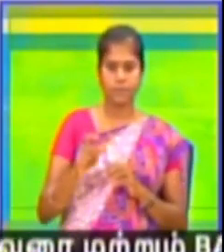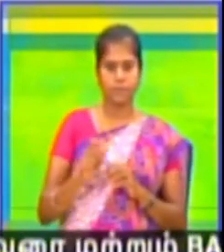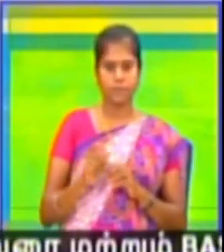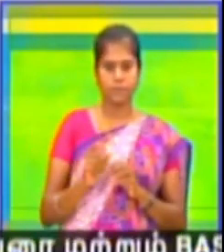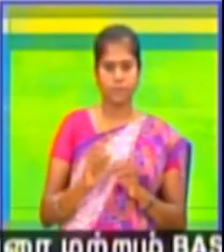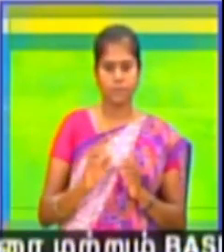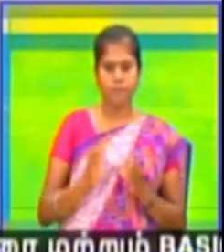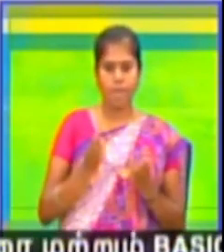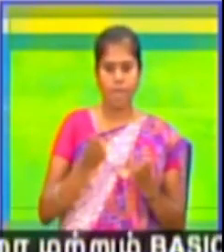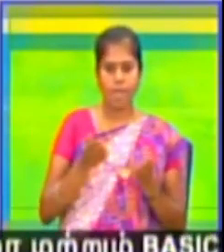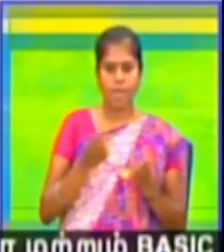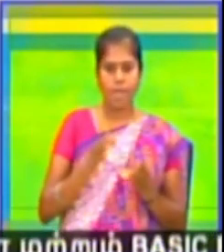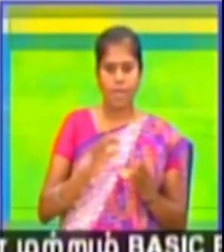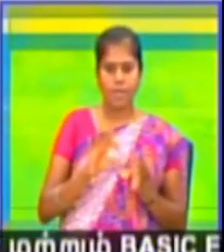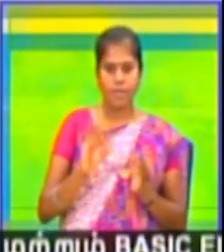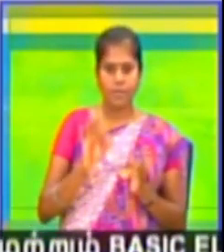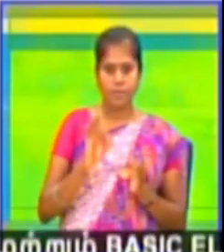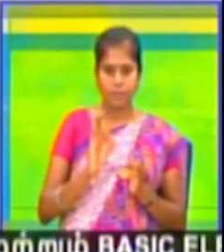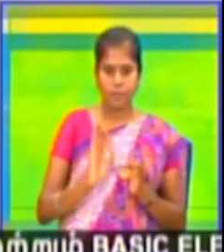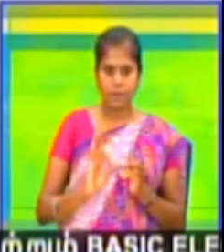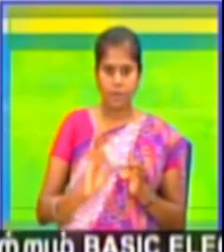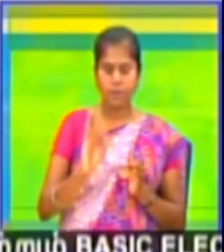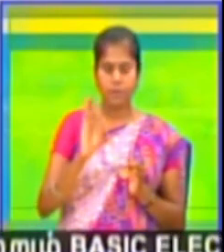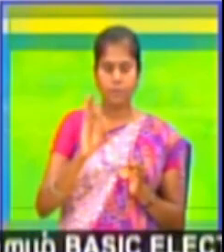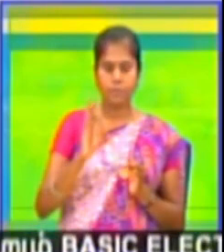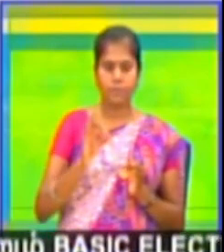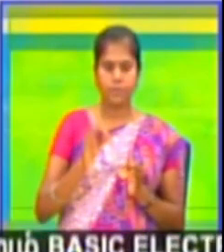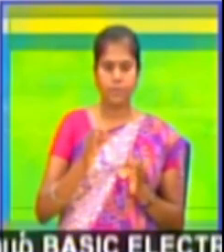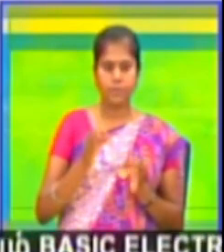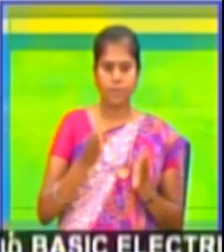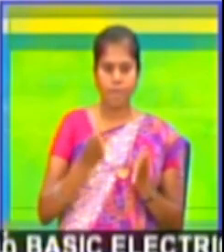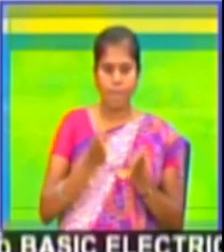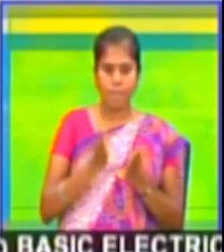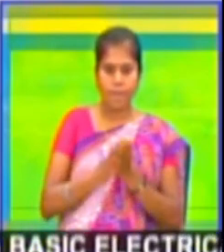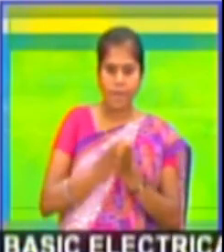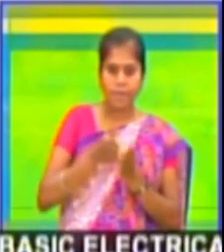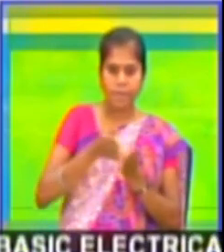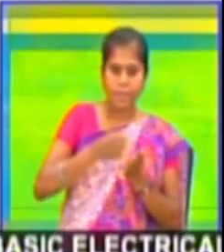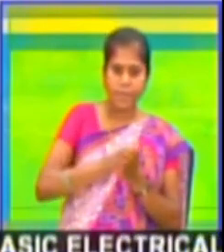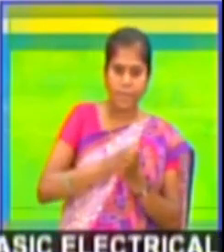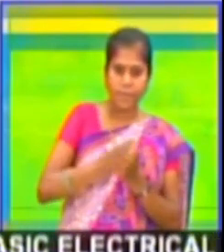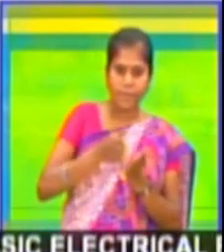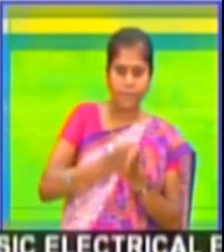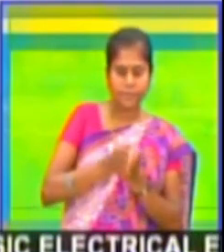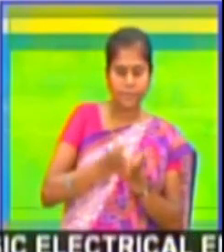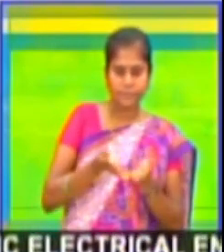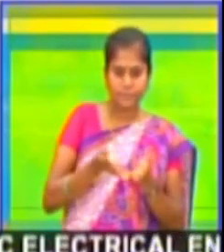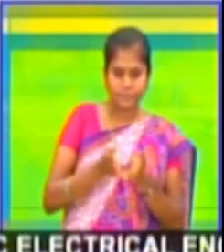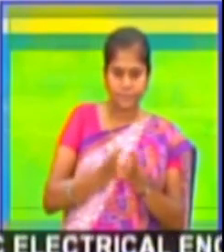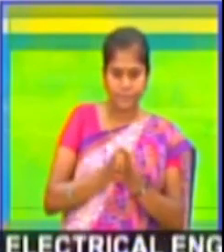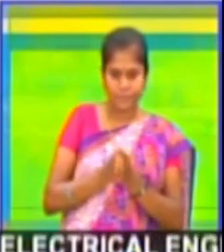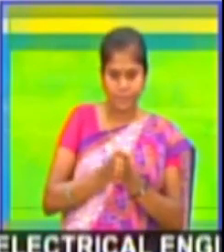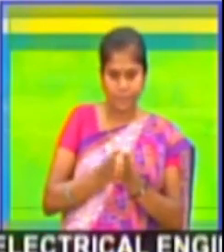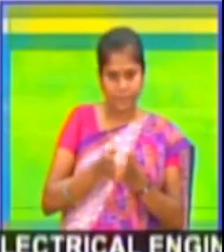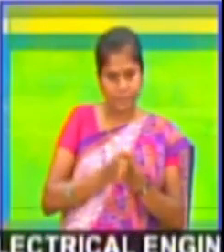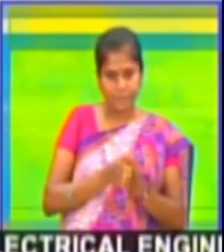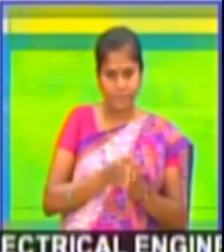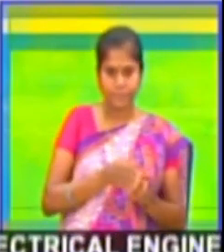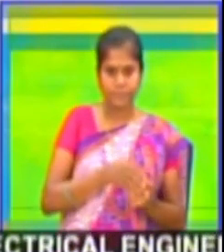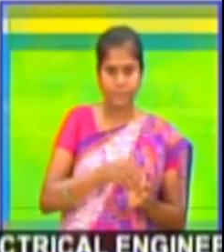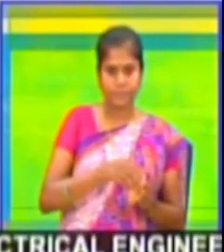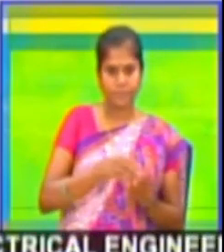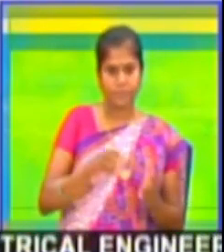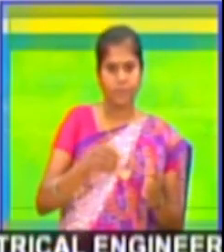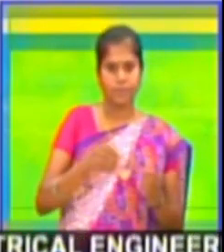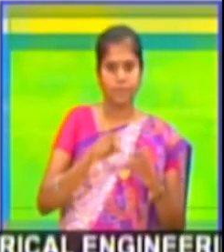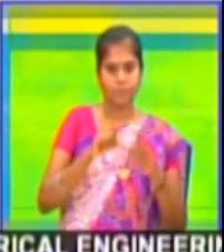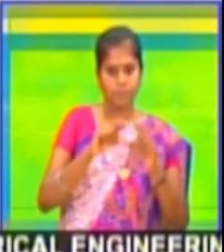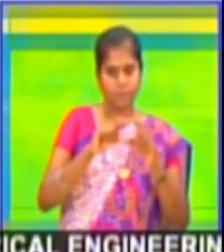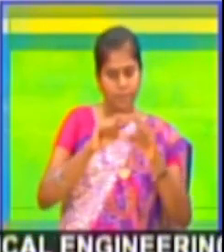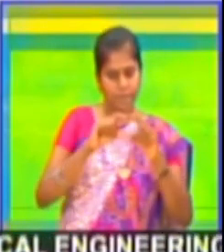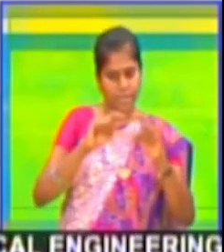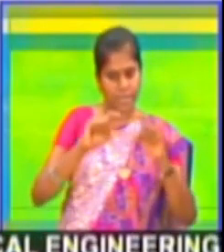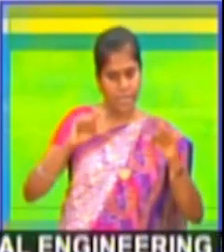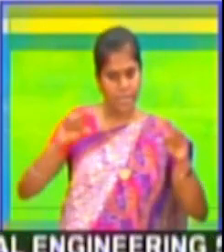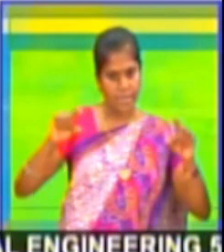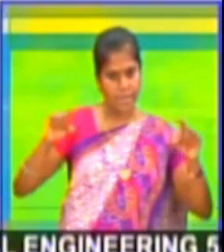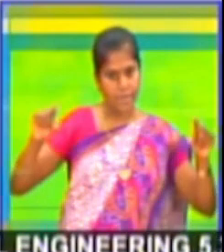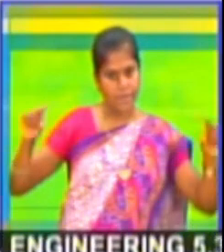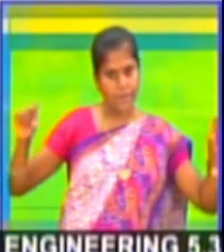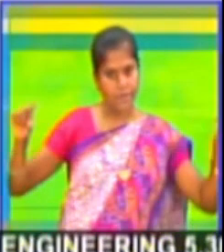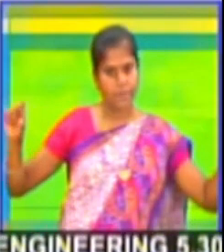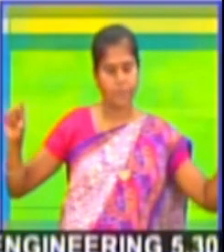மலை. அது மட்டும் இல்லாமல் இது மிக நீண்ட தொடராக இந்த ராக்கி மலை